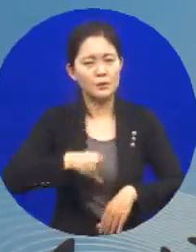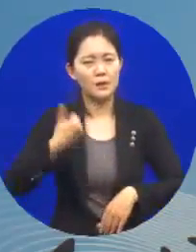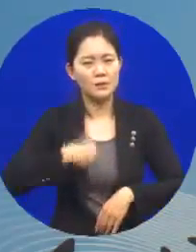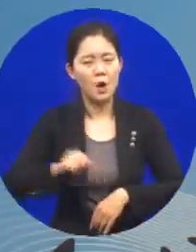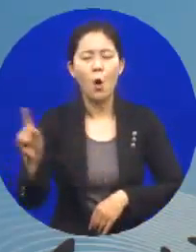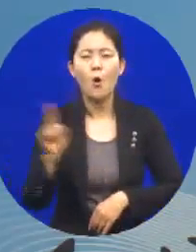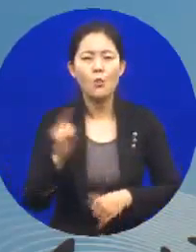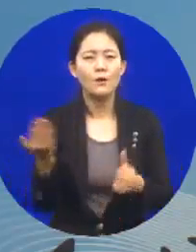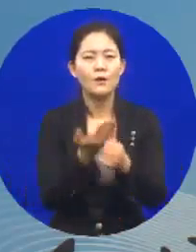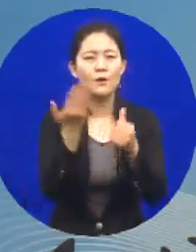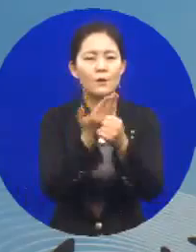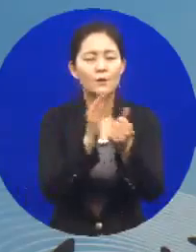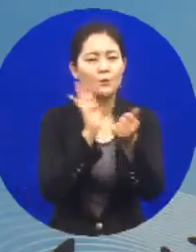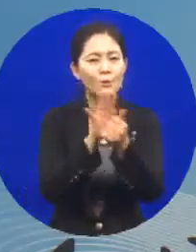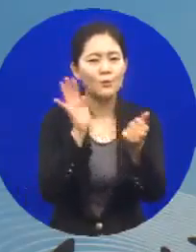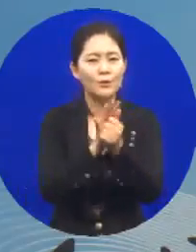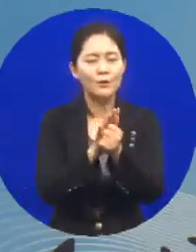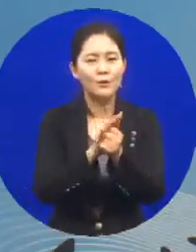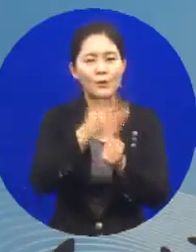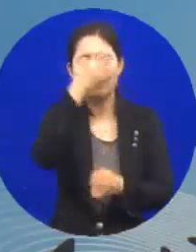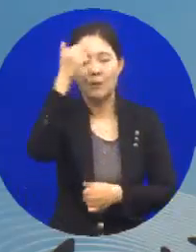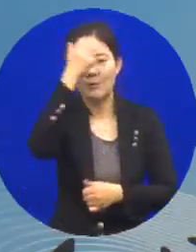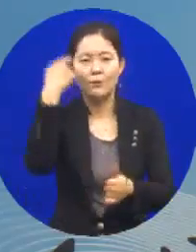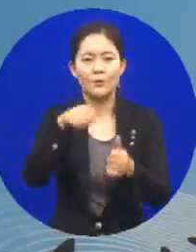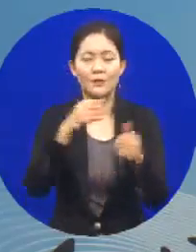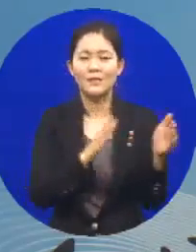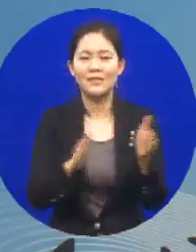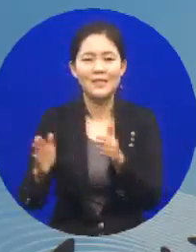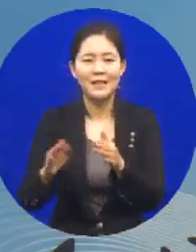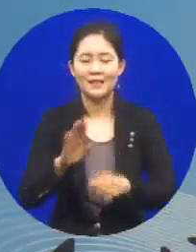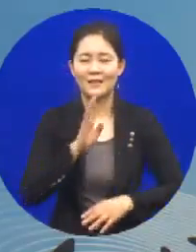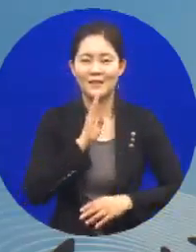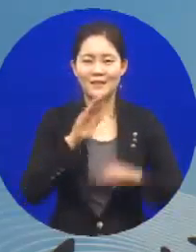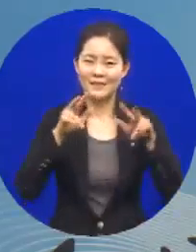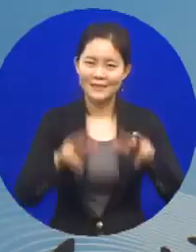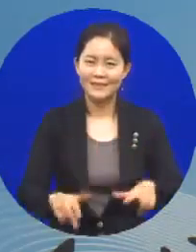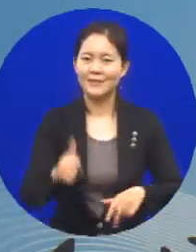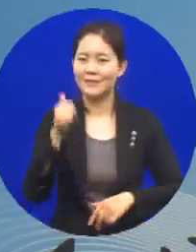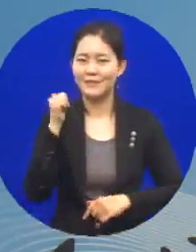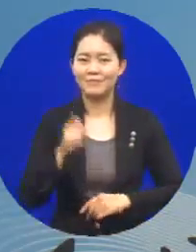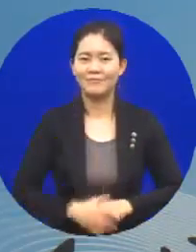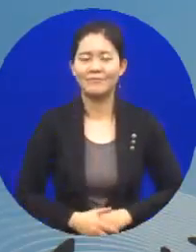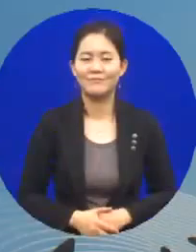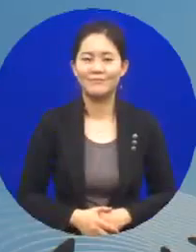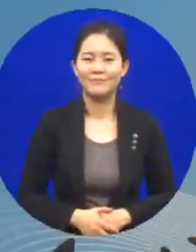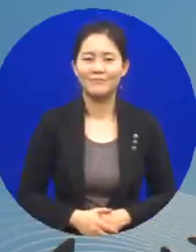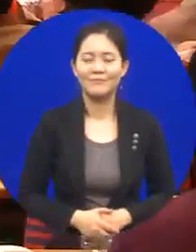손자녀, 어떻게 하면 잘 키울 수 있는지 돕는 조부모 교육이 진행되고 있습니다. 김세희 리포터가 그 현장